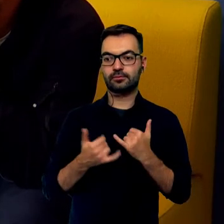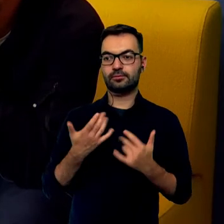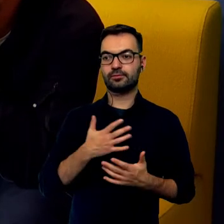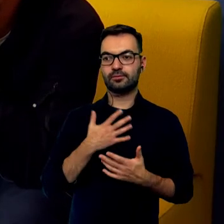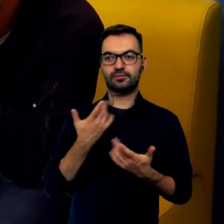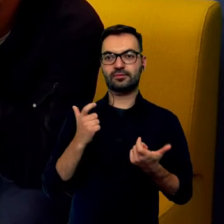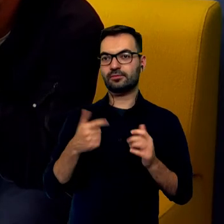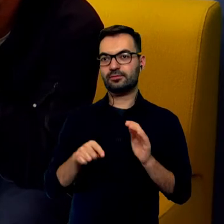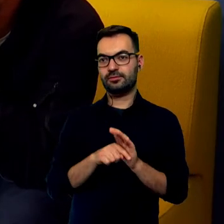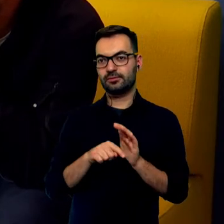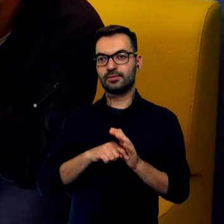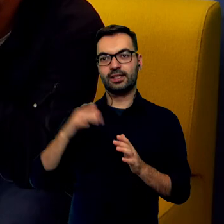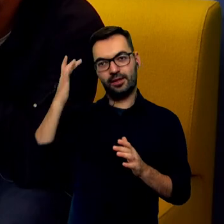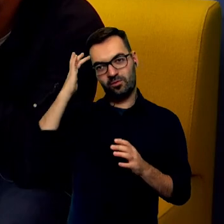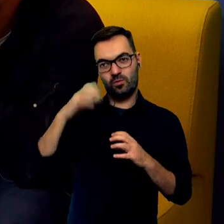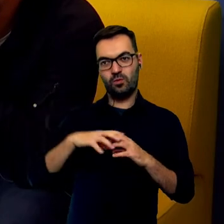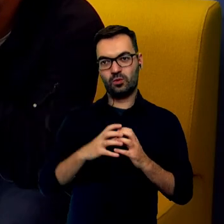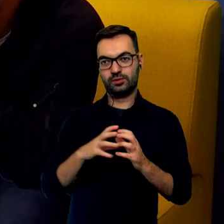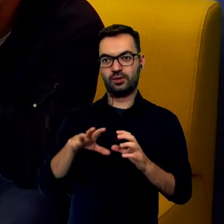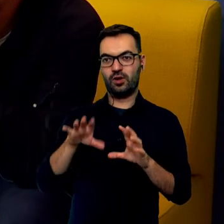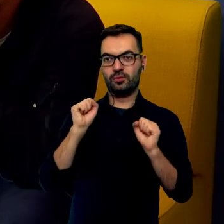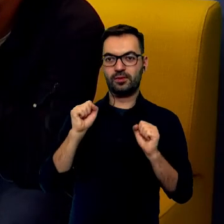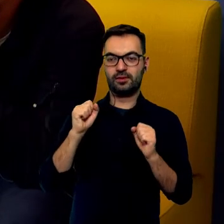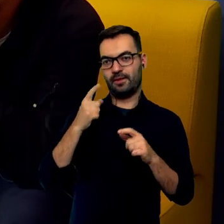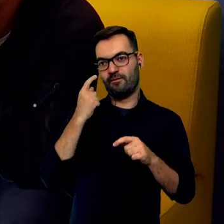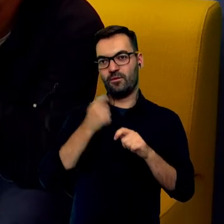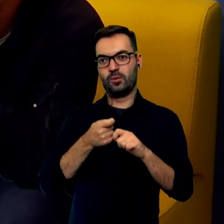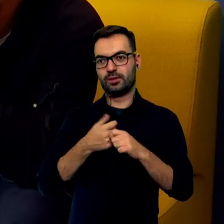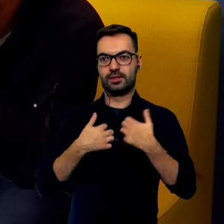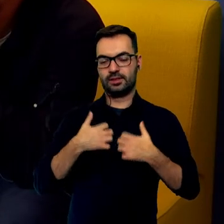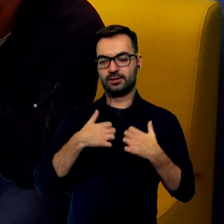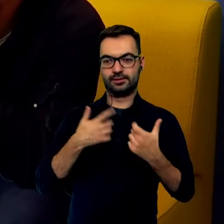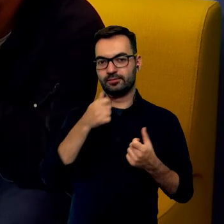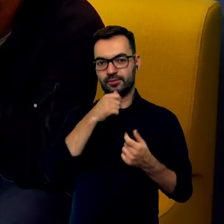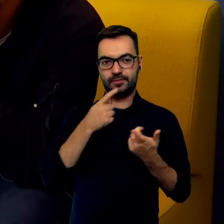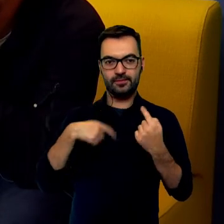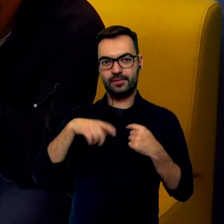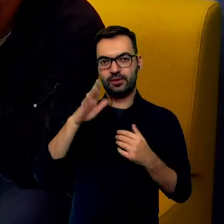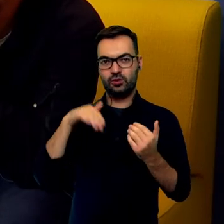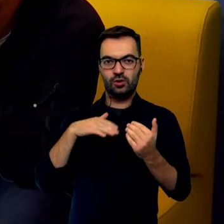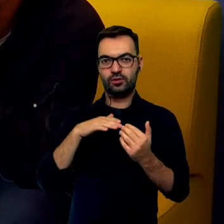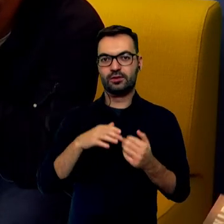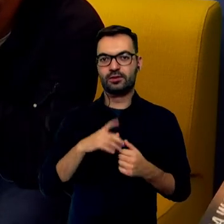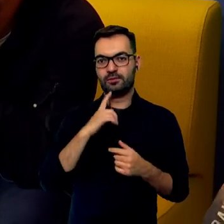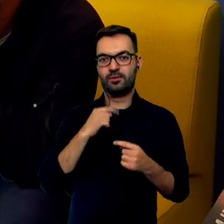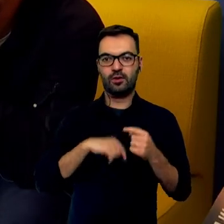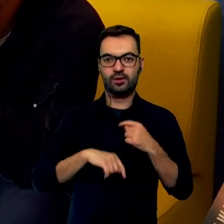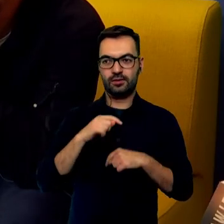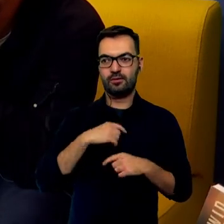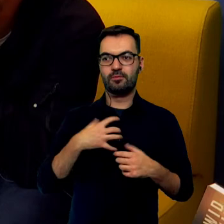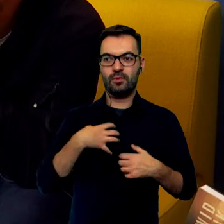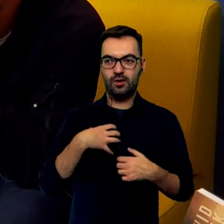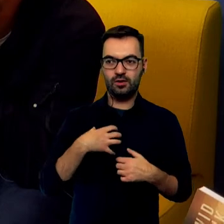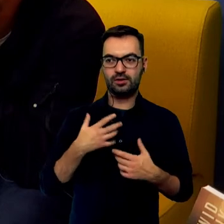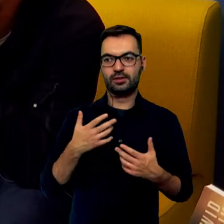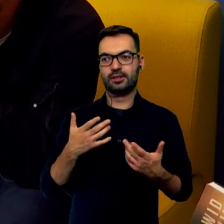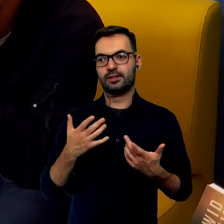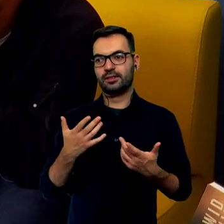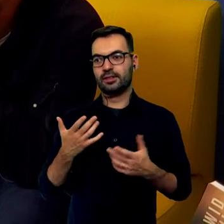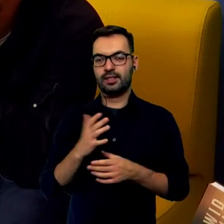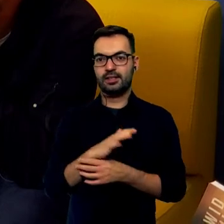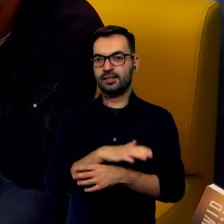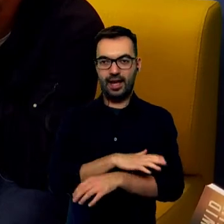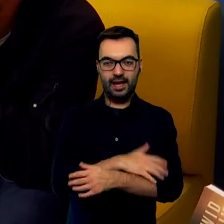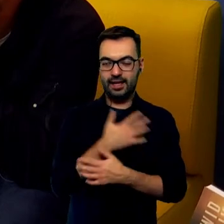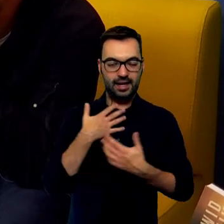odczuwamy negatywnie, mózg będzie postrzegał wrogo, będzie szukał, będzie się dostosowywał. To jest jak z organizmem. Boli nas jakaś część